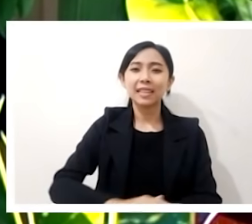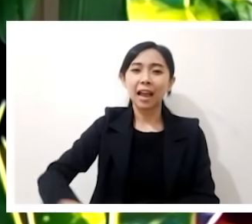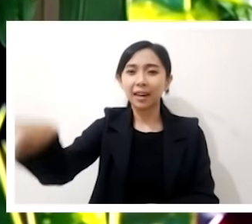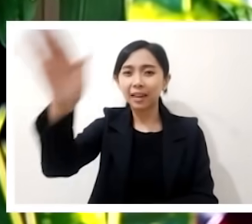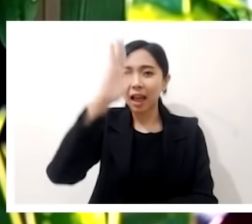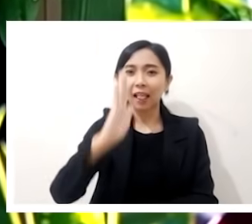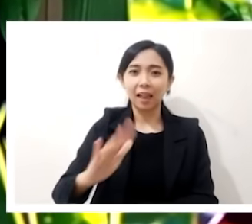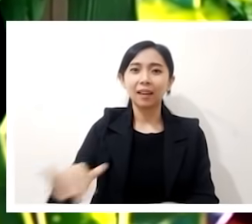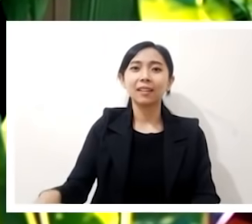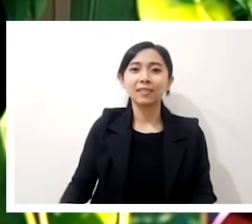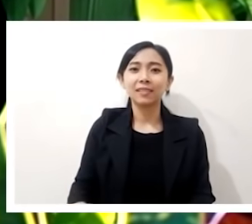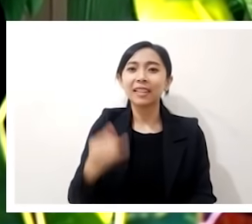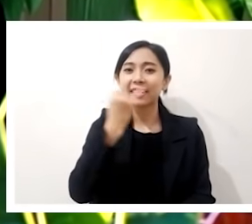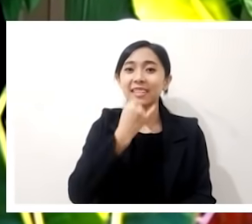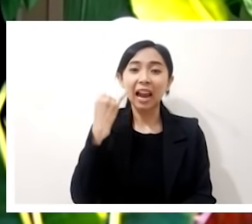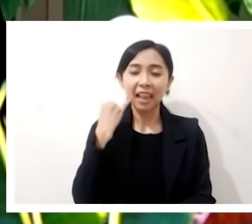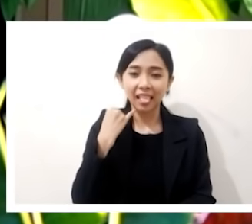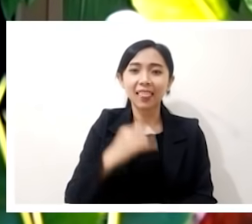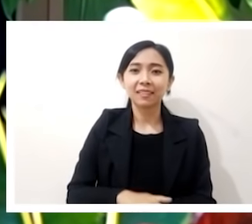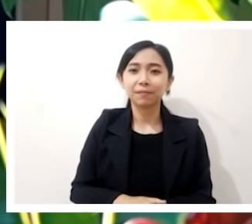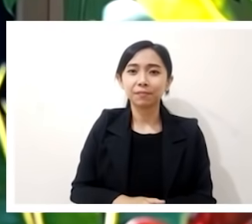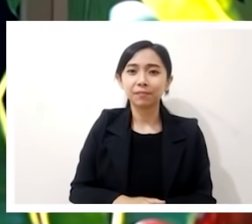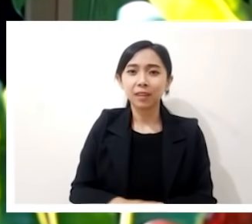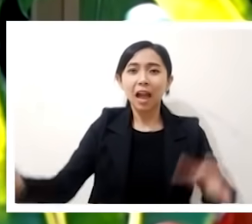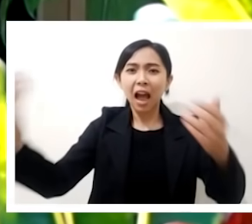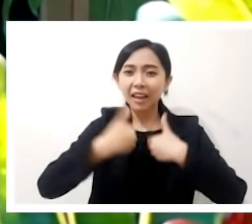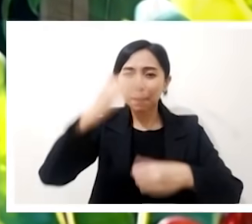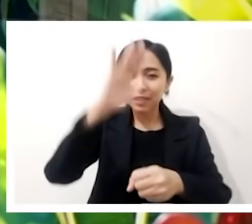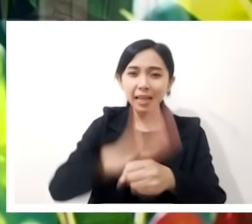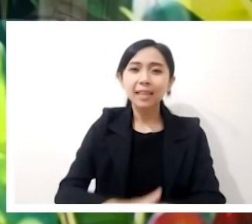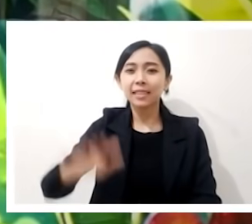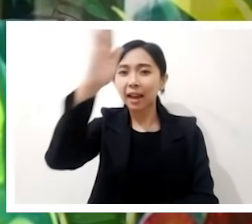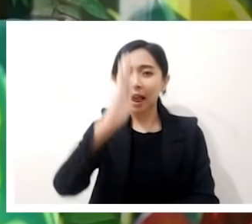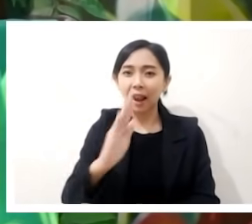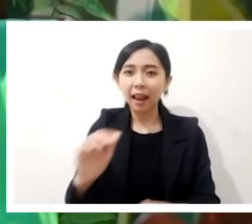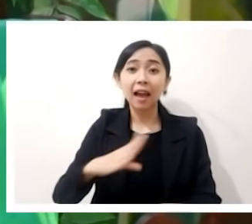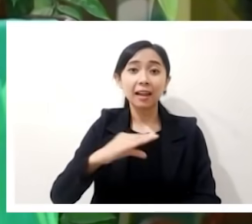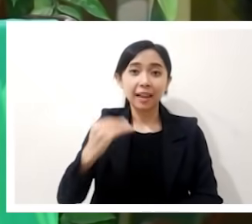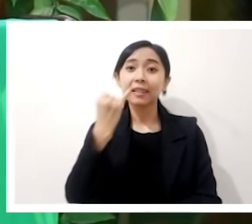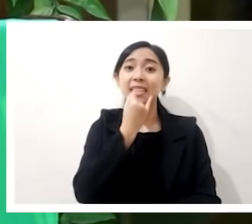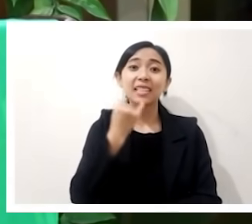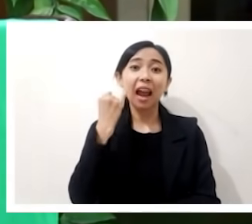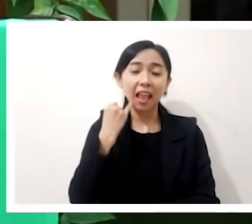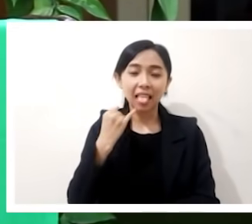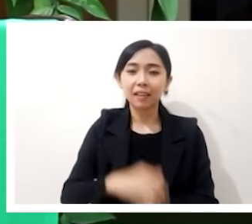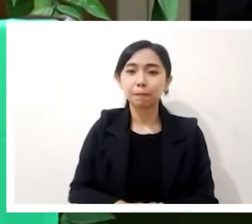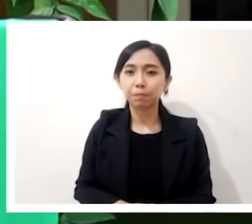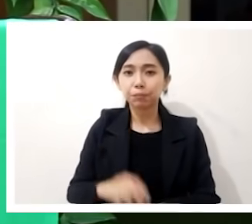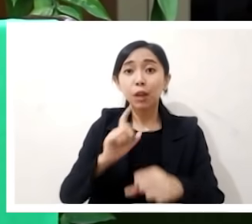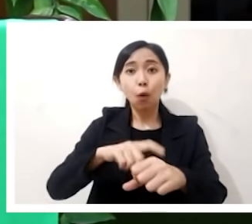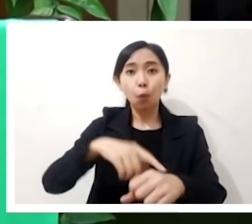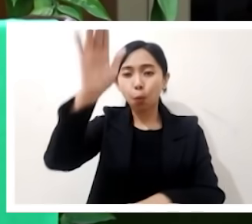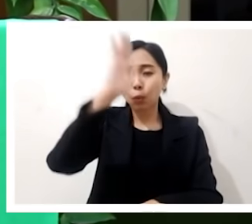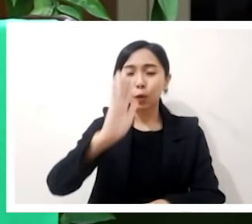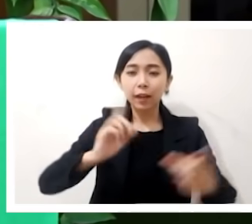Israel. Ikatan perjanjian antara Allah dengan umat itu diawali ketika Allah